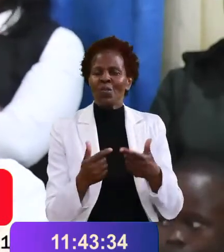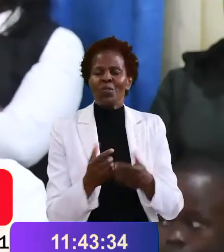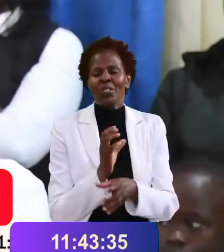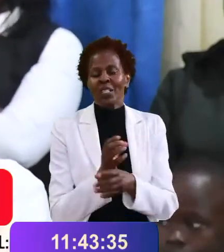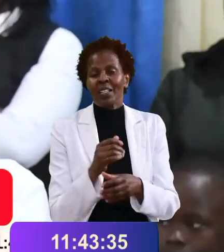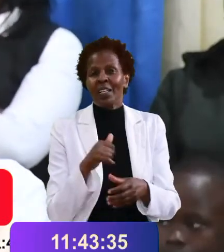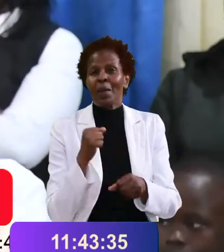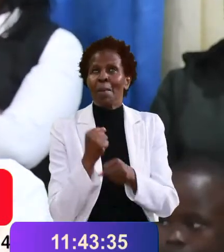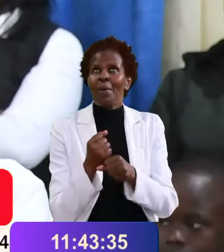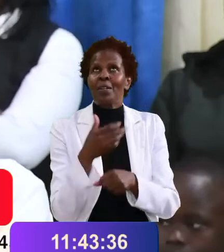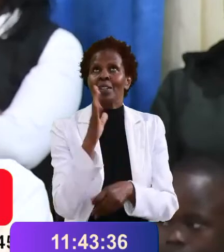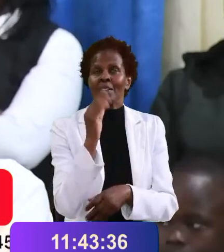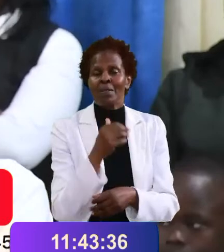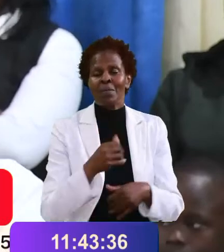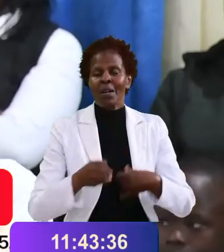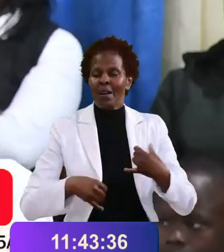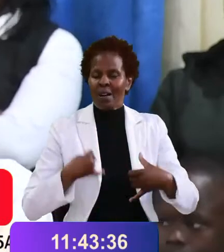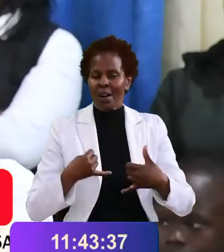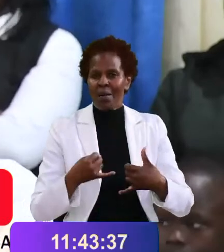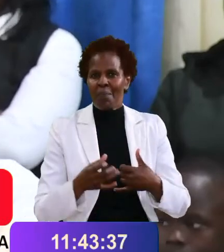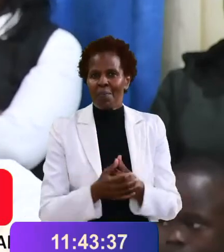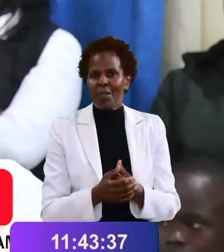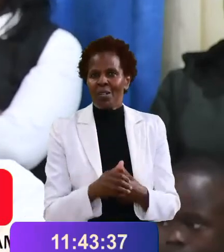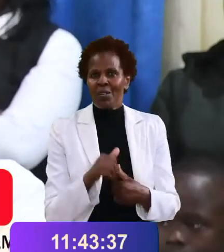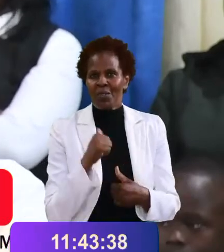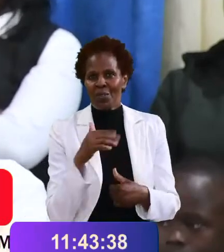lakini usifurahishe ule mwenye anakukosea.